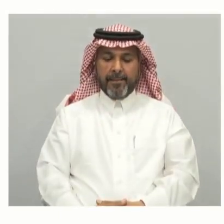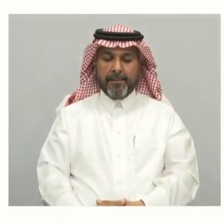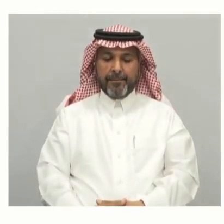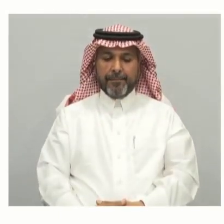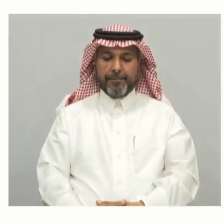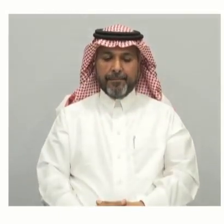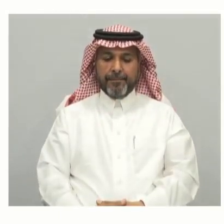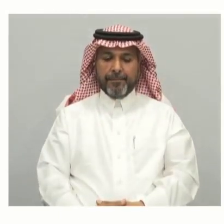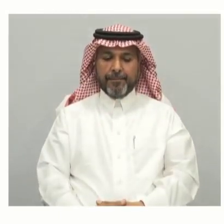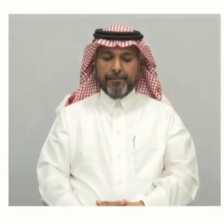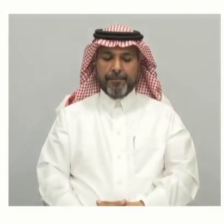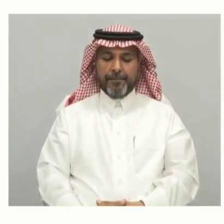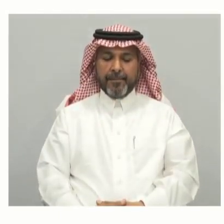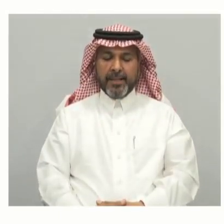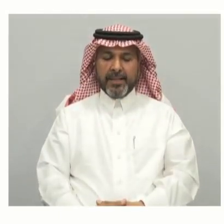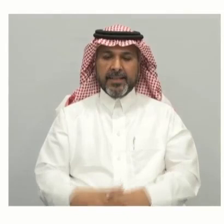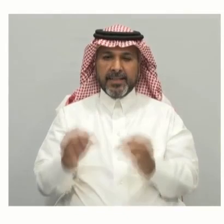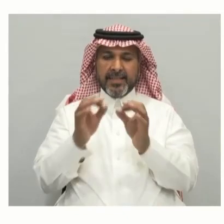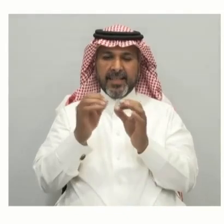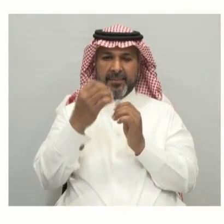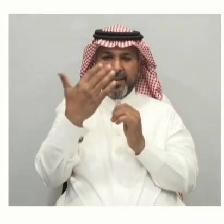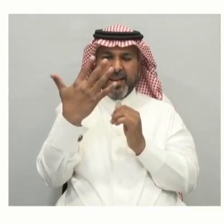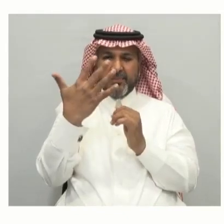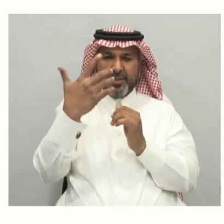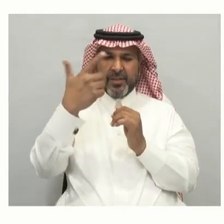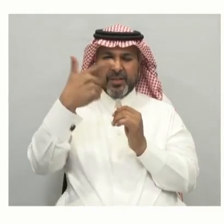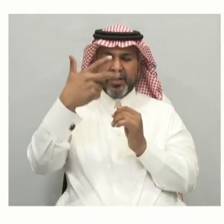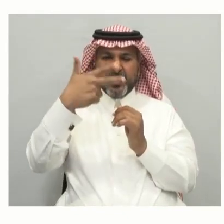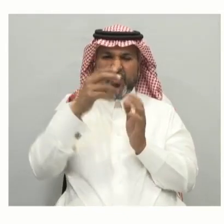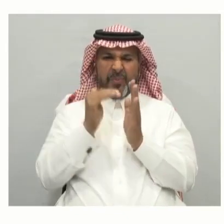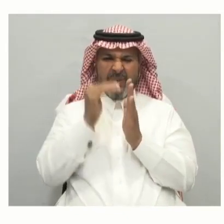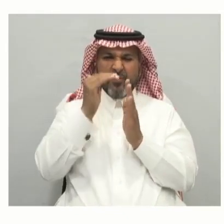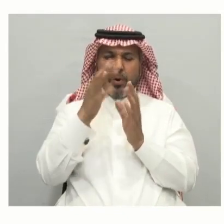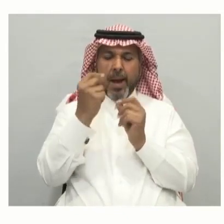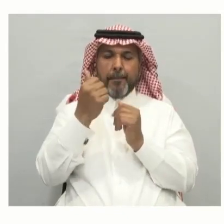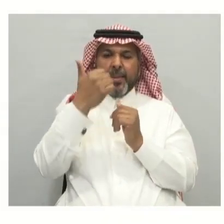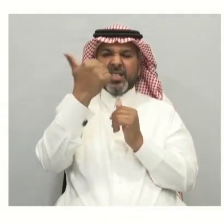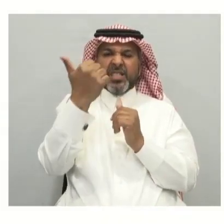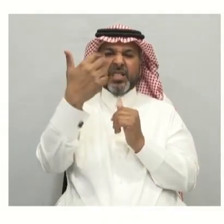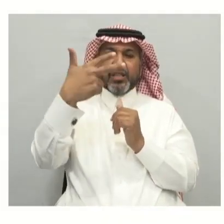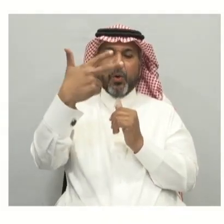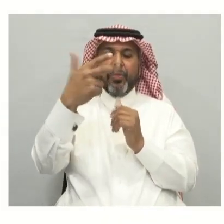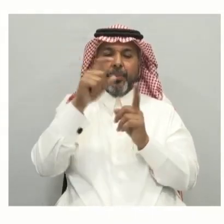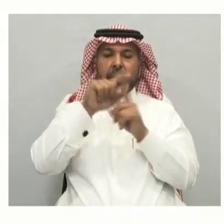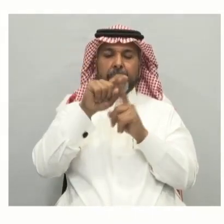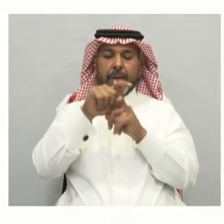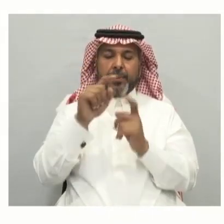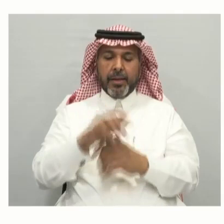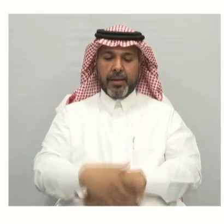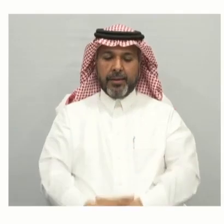ما يقابله هنا هنا تقريبا ما فوق ال85% بدرجه واحده تمثل ماذا صحيح